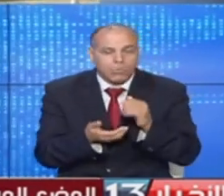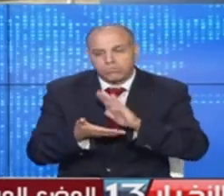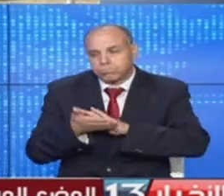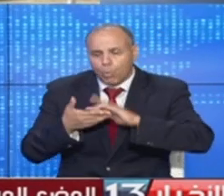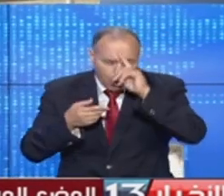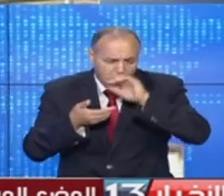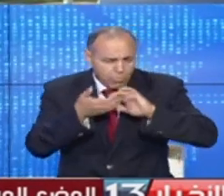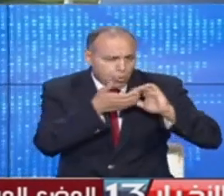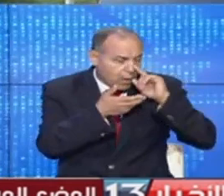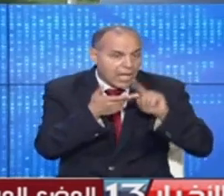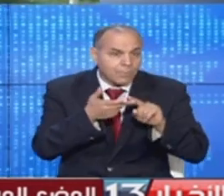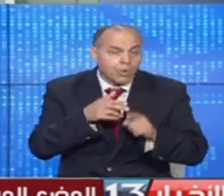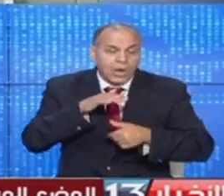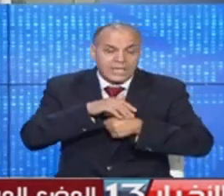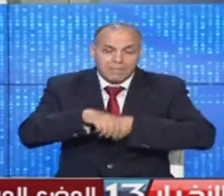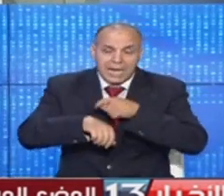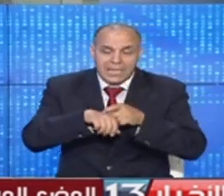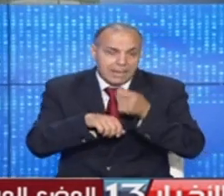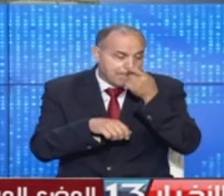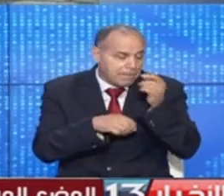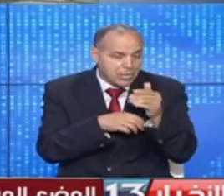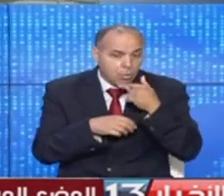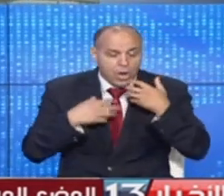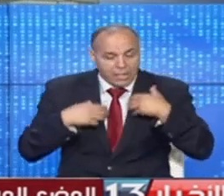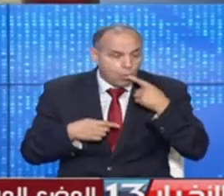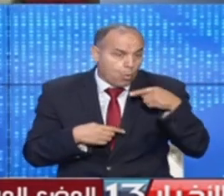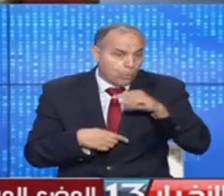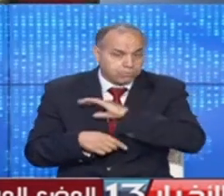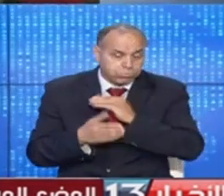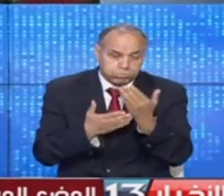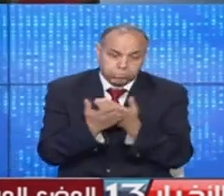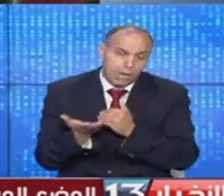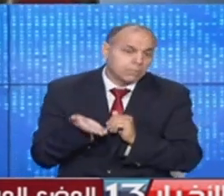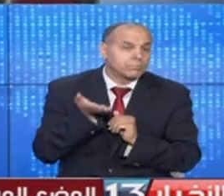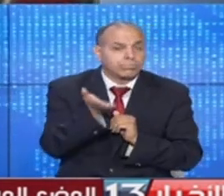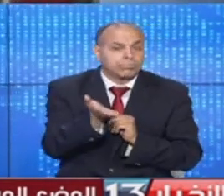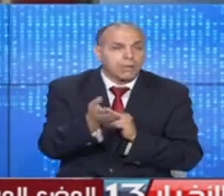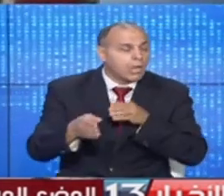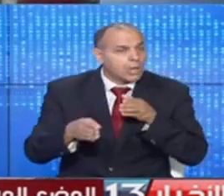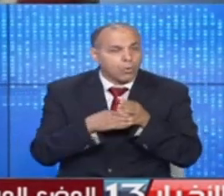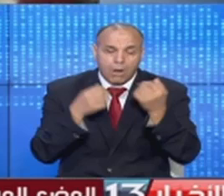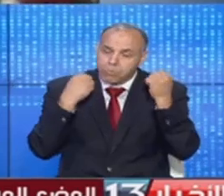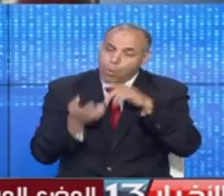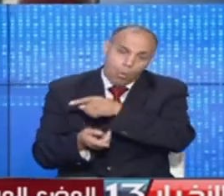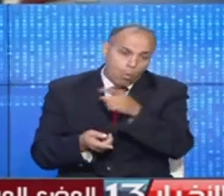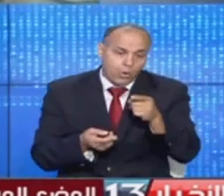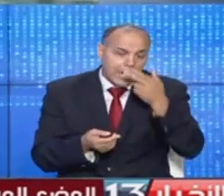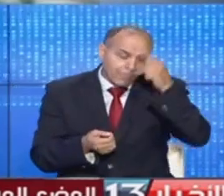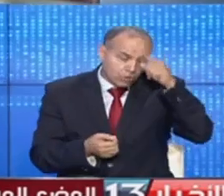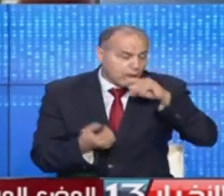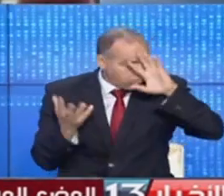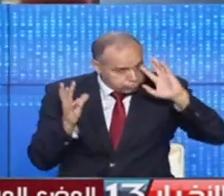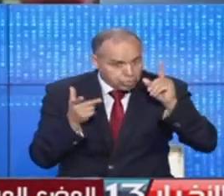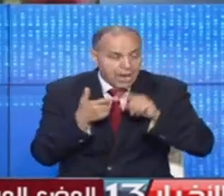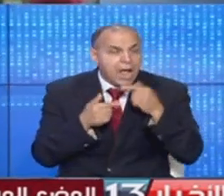الوطنيه ورئيس بلديه المكان ونواب عن الجهه في عريضه لهم بالدخول في اضراب عام يوم الخميس القادم